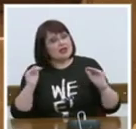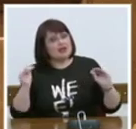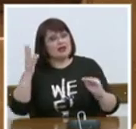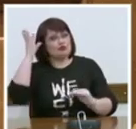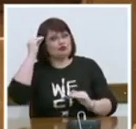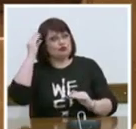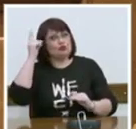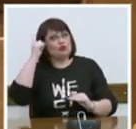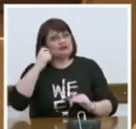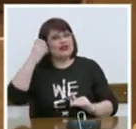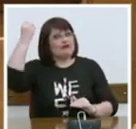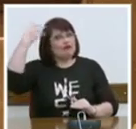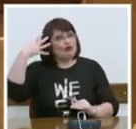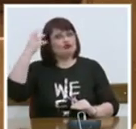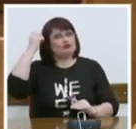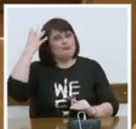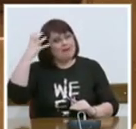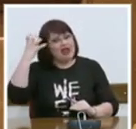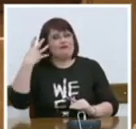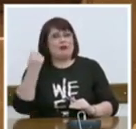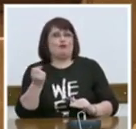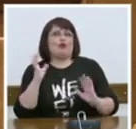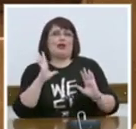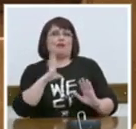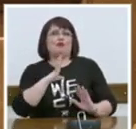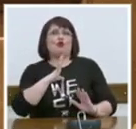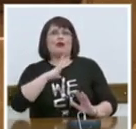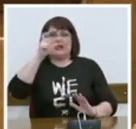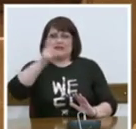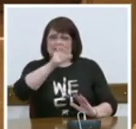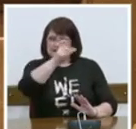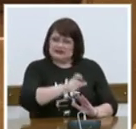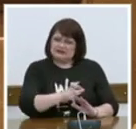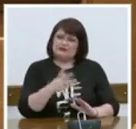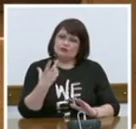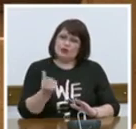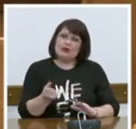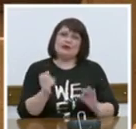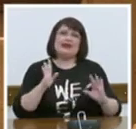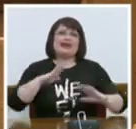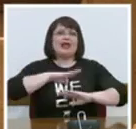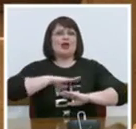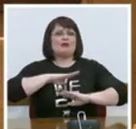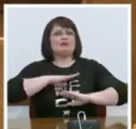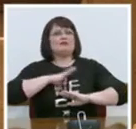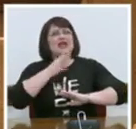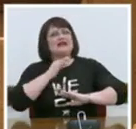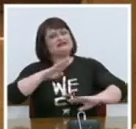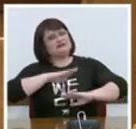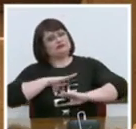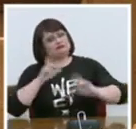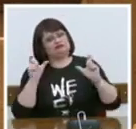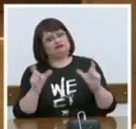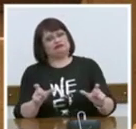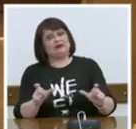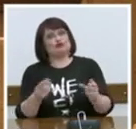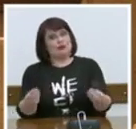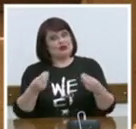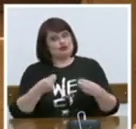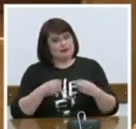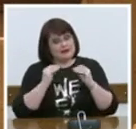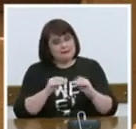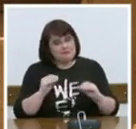φωτισμένος, ο πολίτης που είναι ταυτόχρονα και ο πλήτης. Και αυτό μας το παρέχει η παιδεία, η